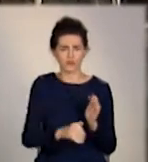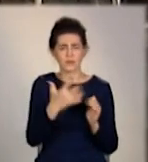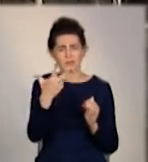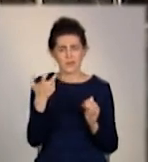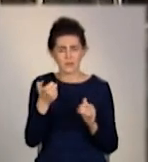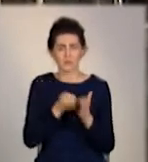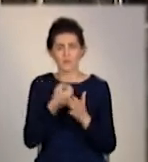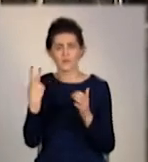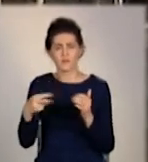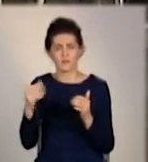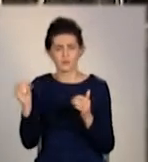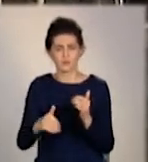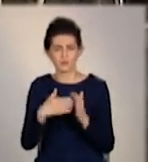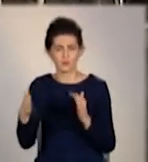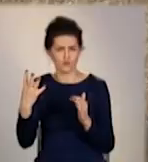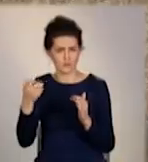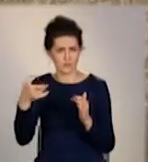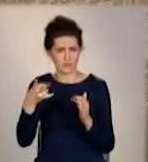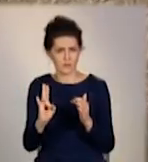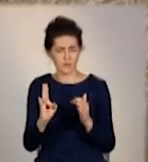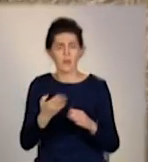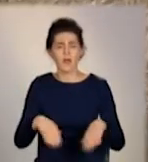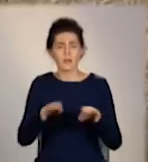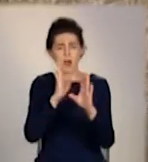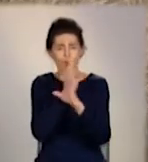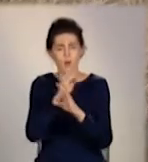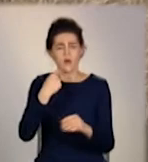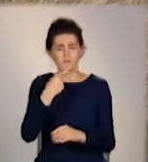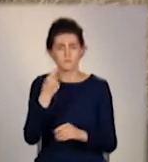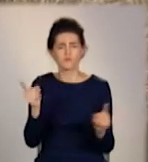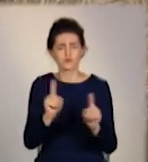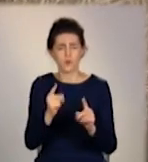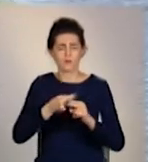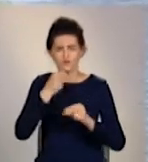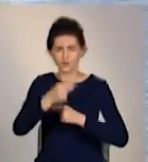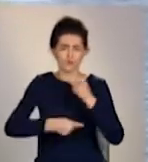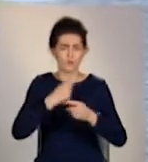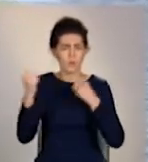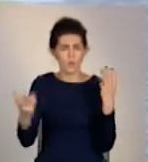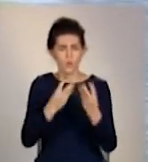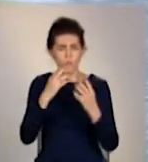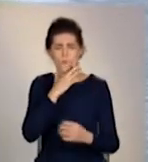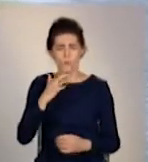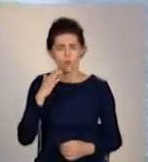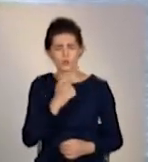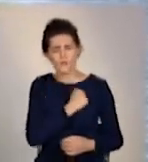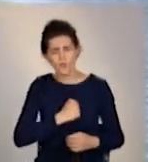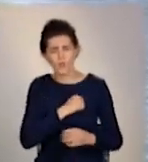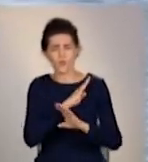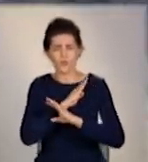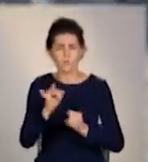до 20400 гривень. Екологи застерігають, мовляв, через пожежі гинуть маленькі звірі та